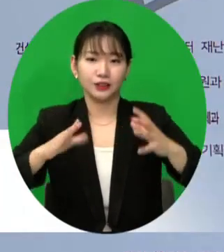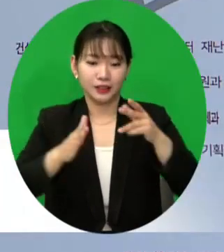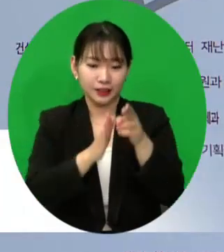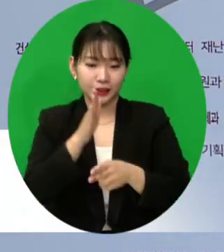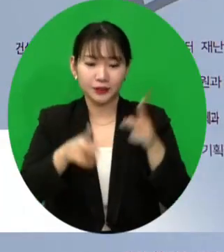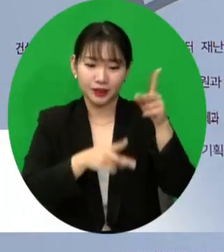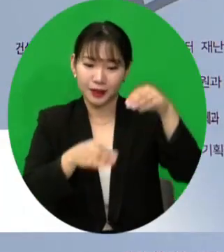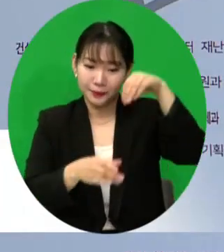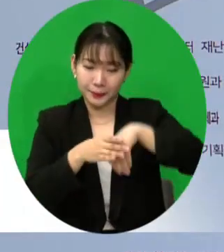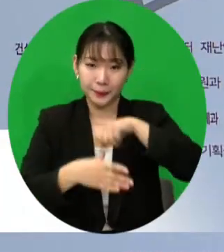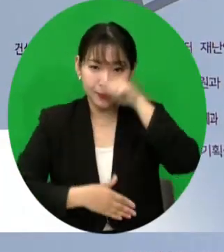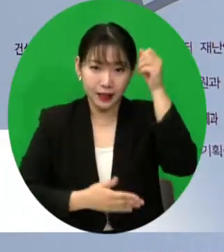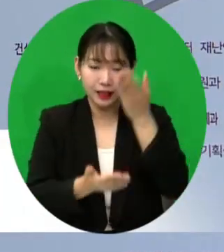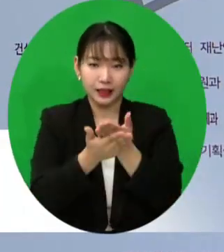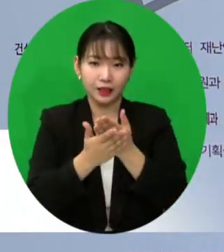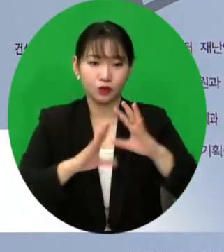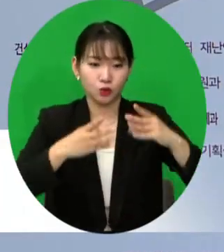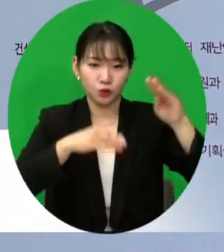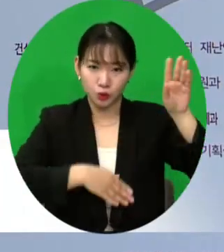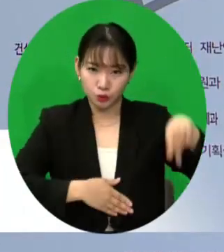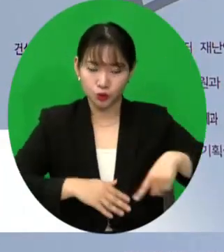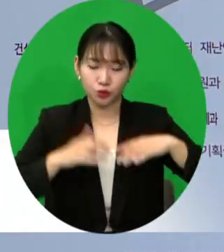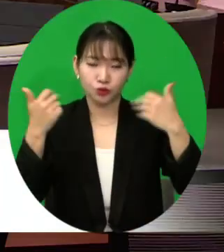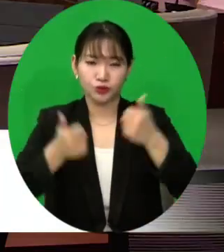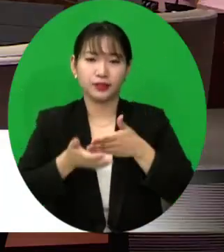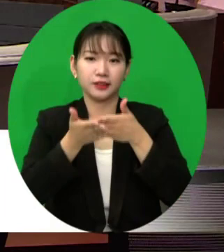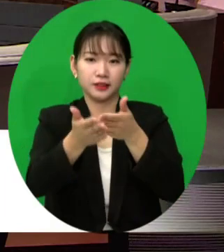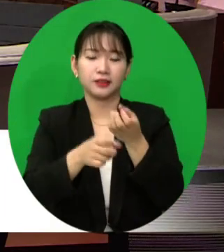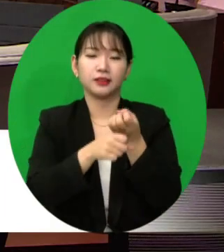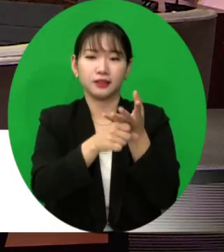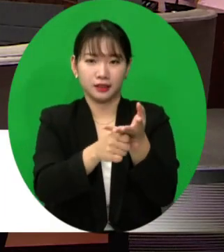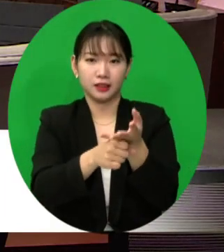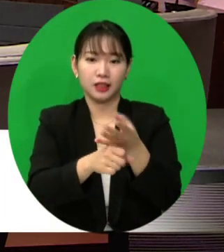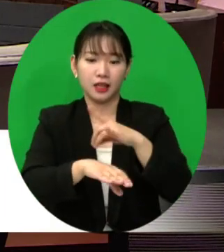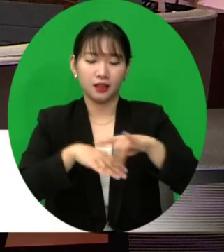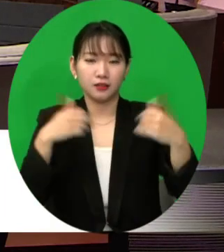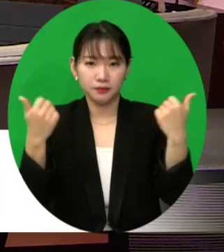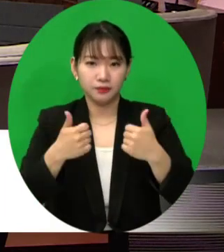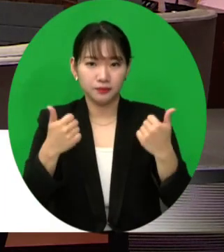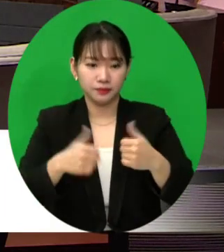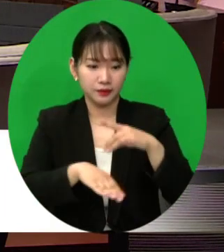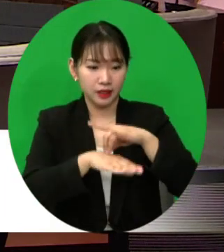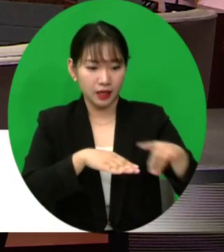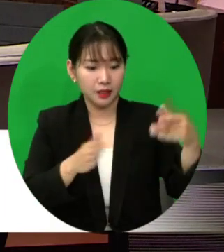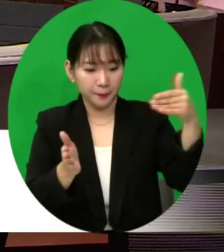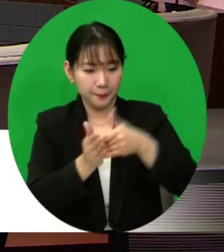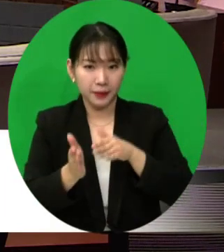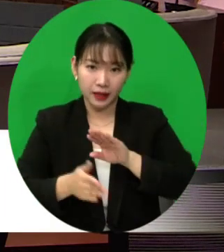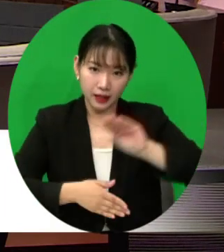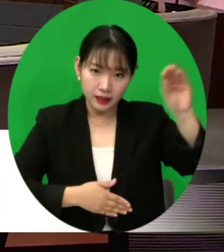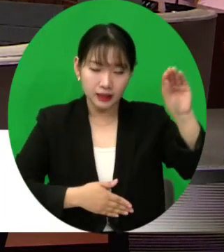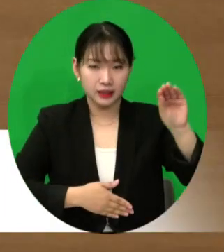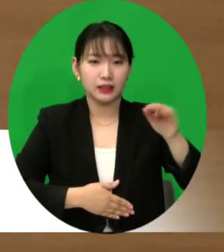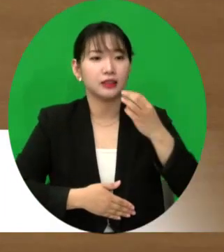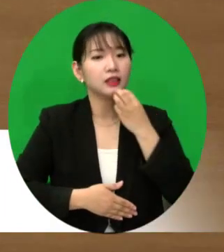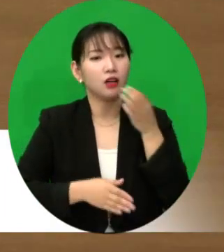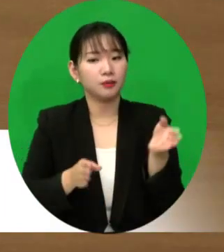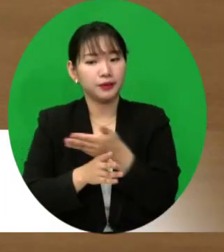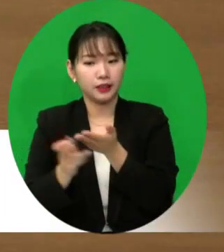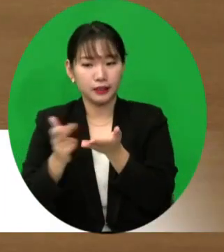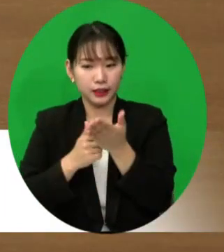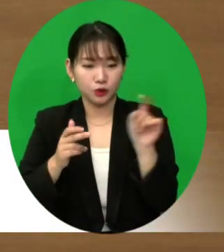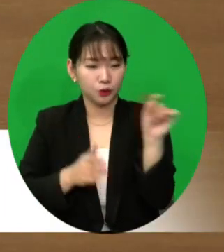촉구하는 건의문을 국토부와 국회에 전달했습니다. 해남군 의회는 해남을 경유하는 서울 제주 간